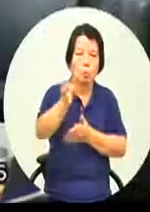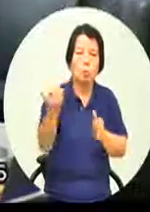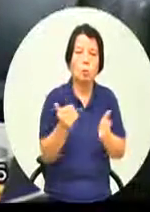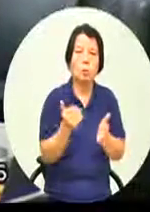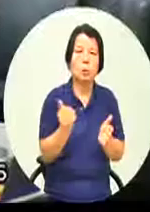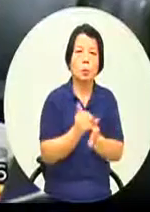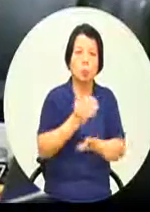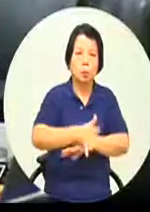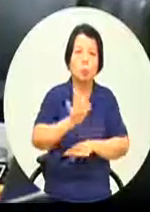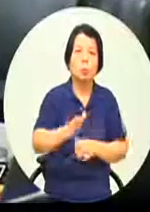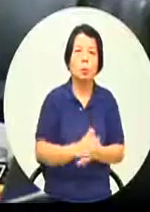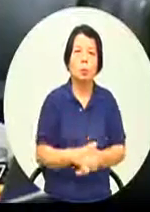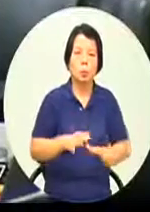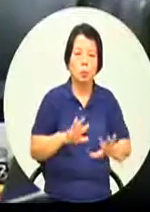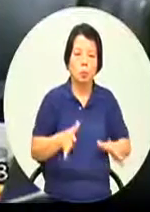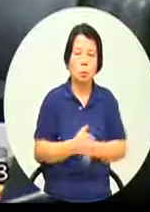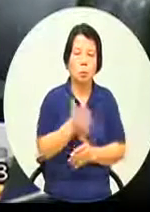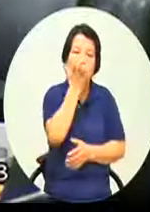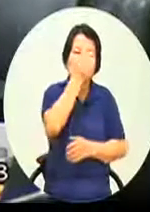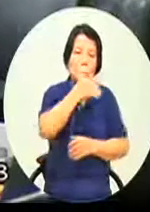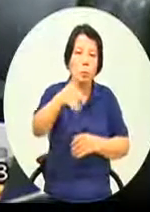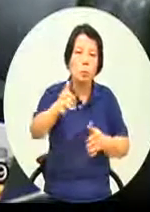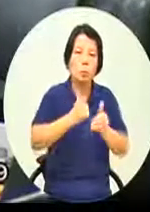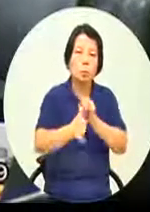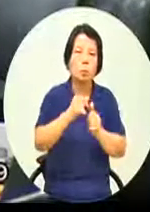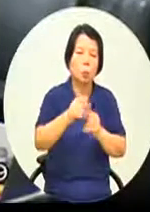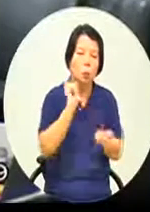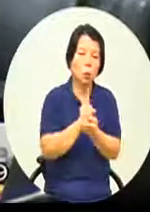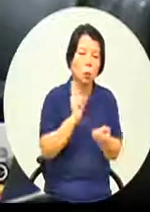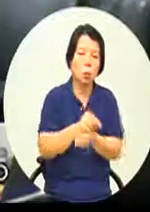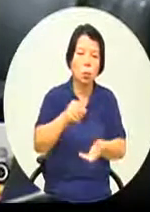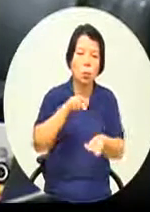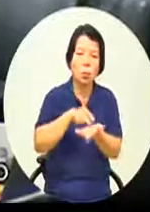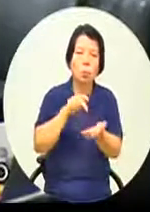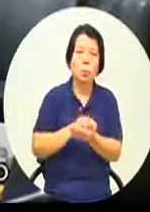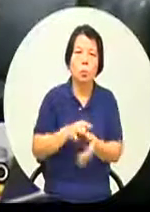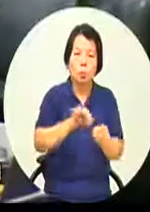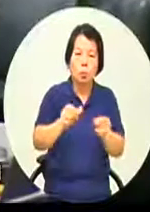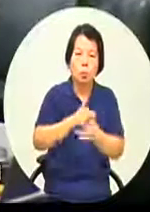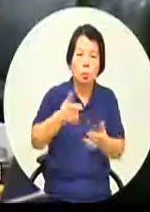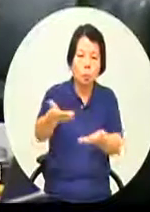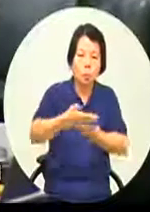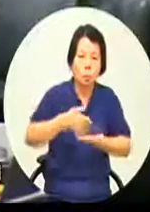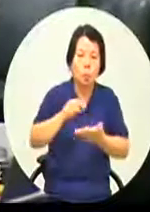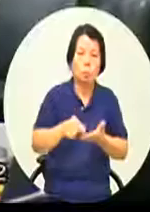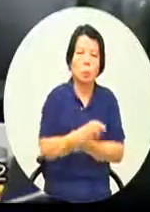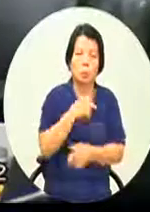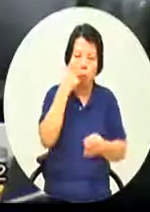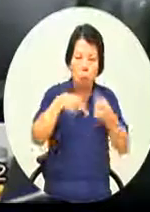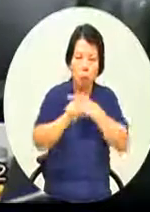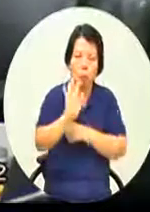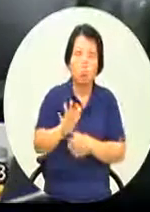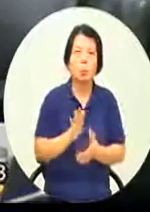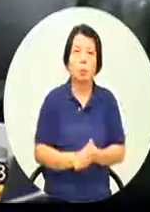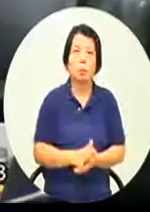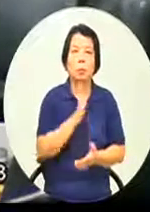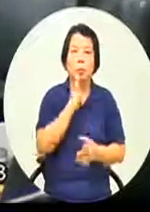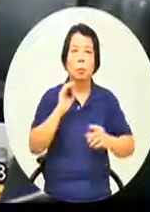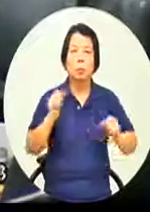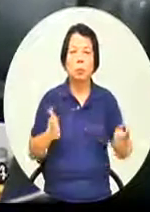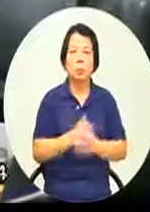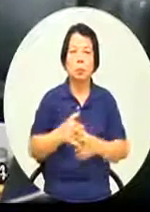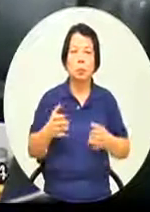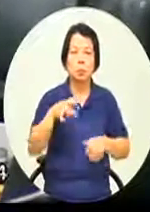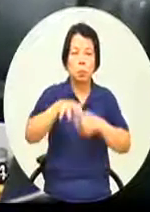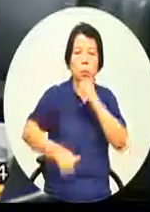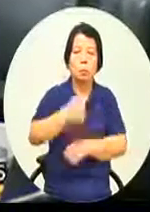当然可能我们在地的居民对于我们土地取得有一些误会，那我也希望说是不是我们的局长